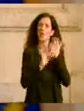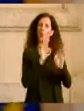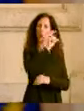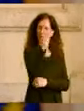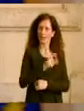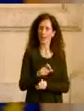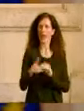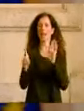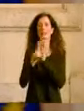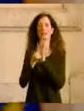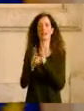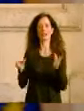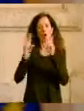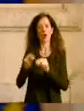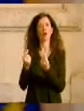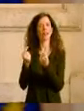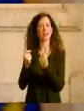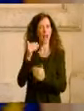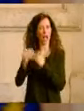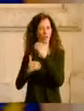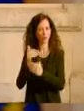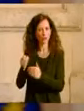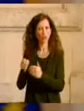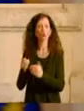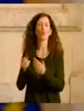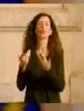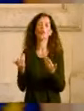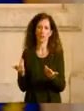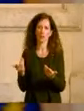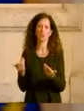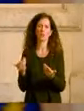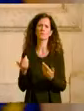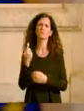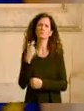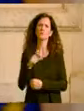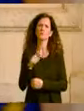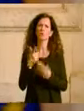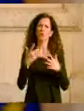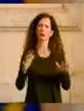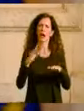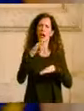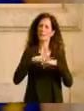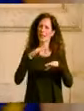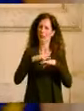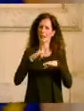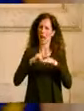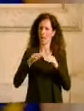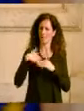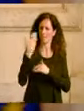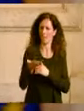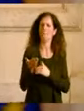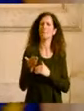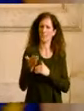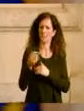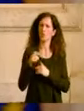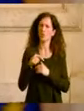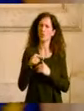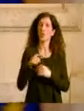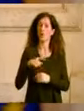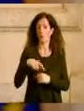rilancio, perché abbiamo differito fino a settembre inoltrato. Poi valuteremo tutte